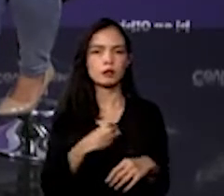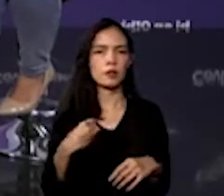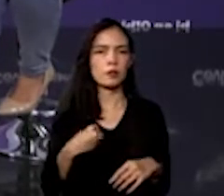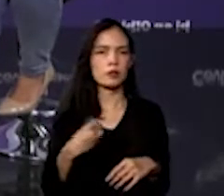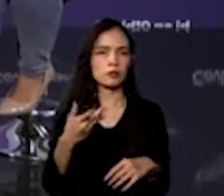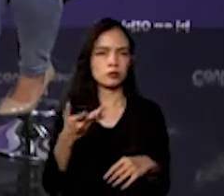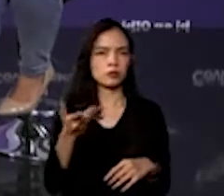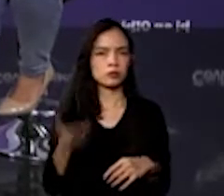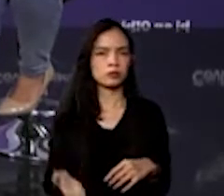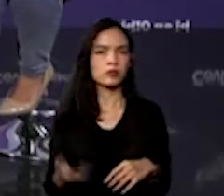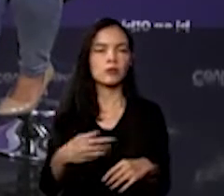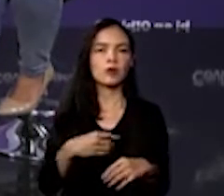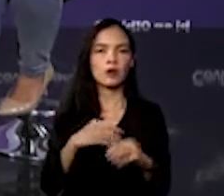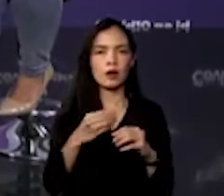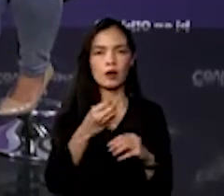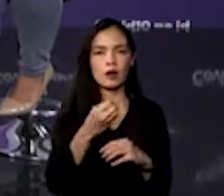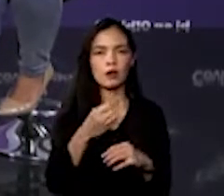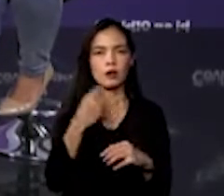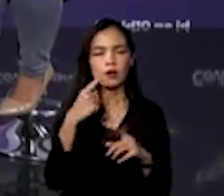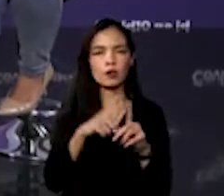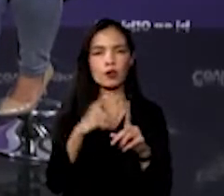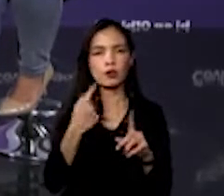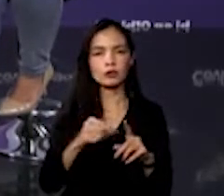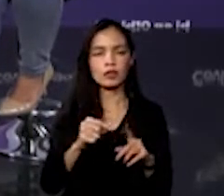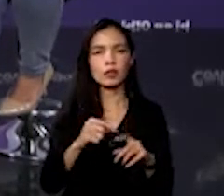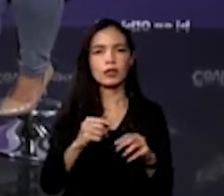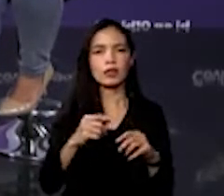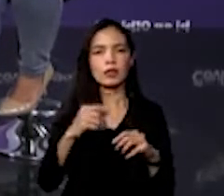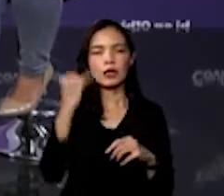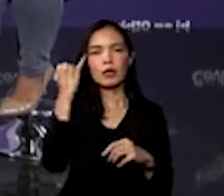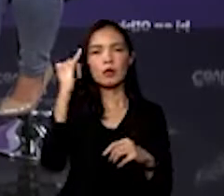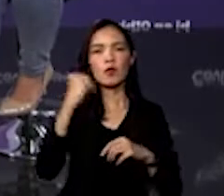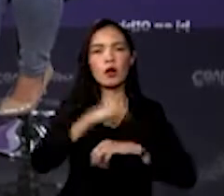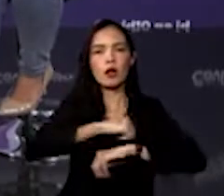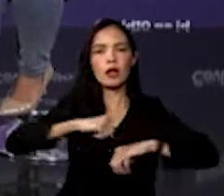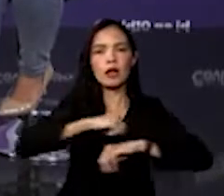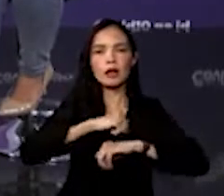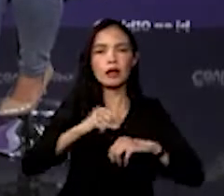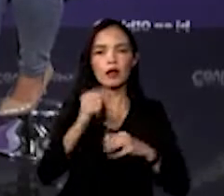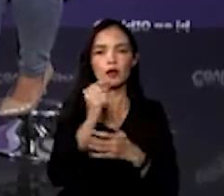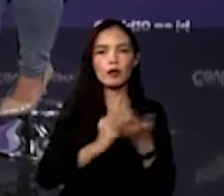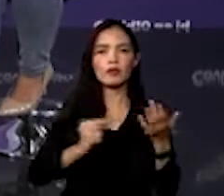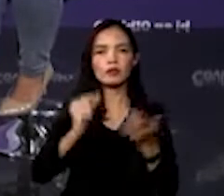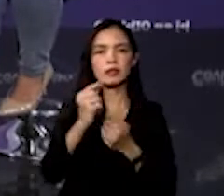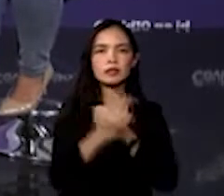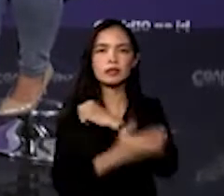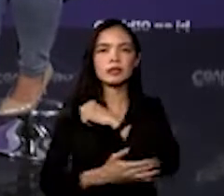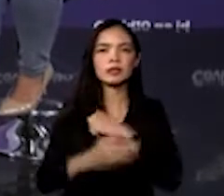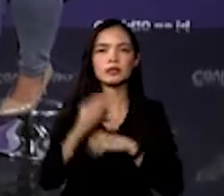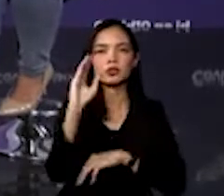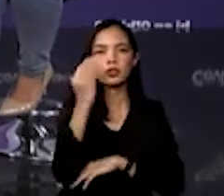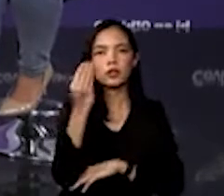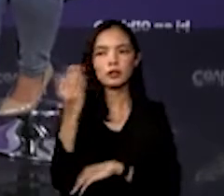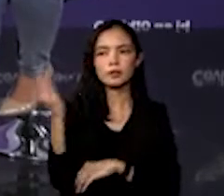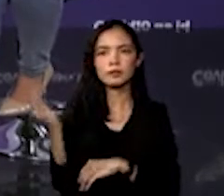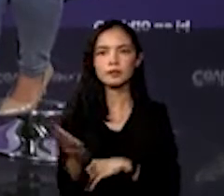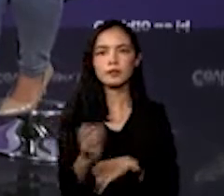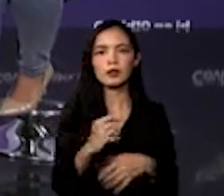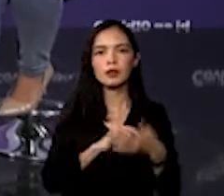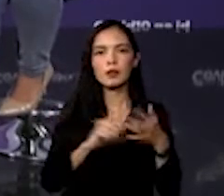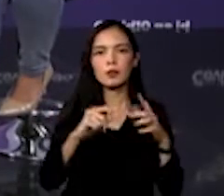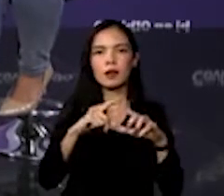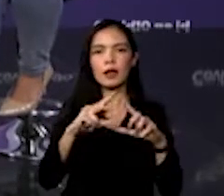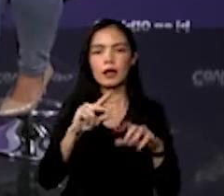adalah pengajar dari fakultas ilmu keolahragaan Universitas Negeri Jakarta langsung saja Please welcome Dr